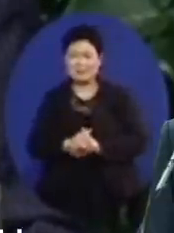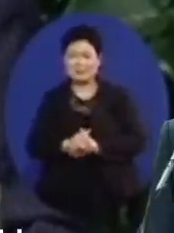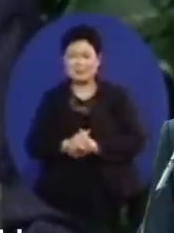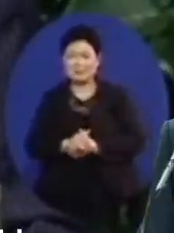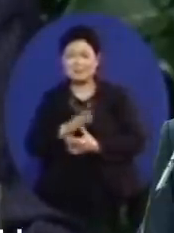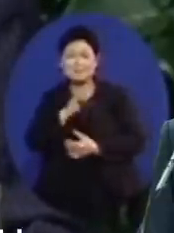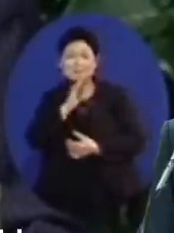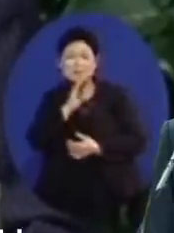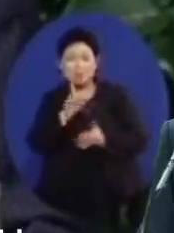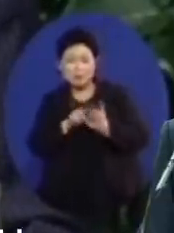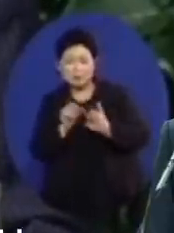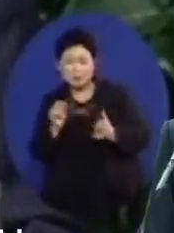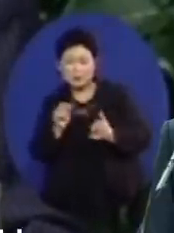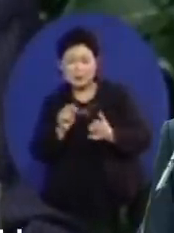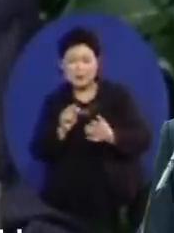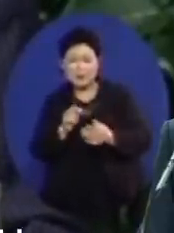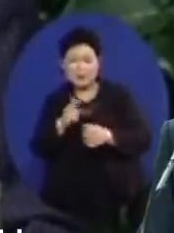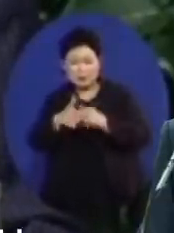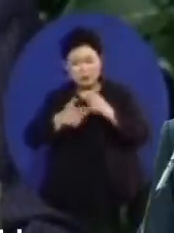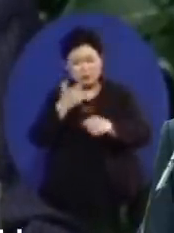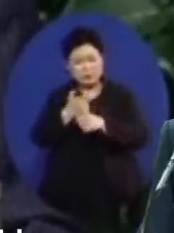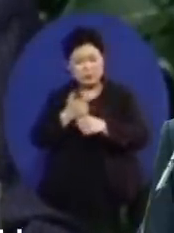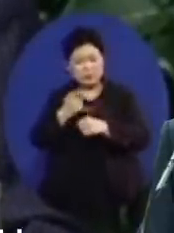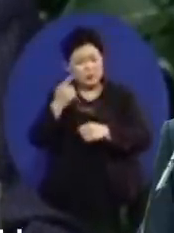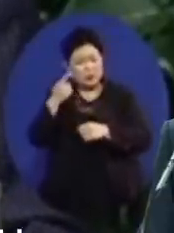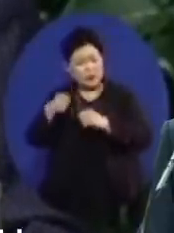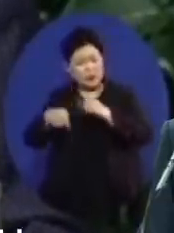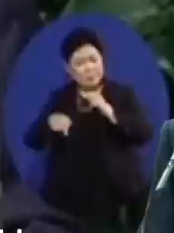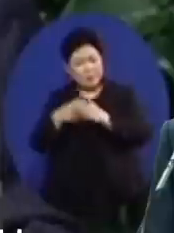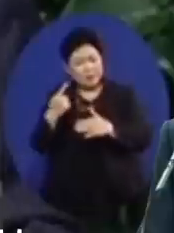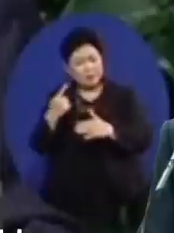불과 60년에서 100년 사이 짧은 세월 동안에